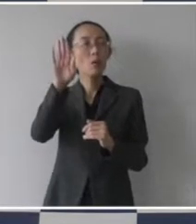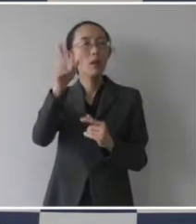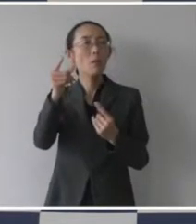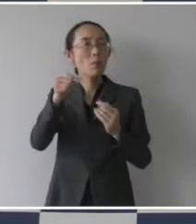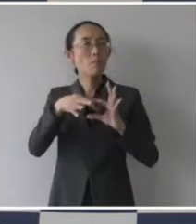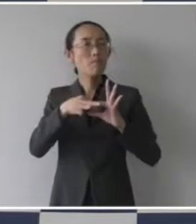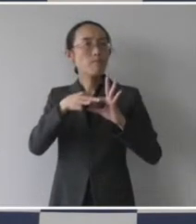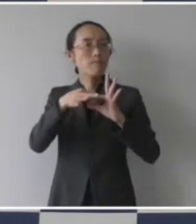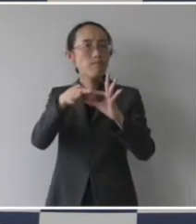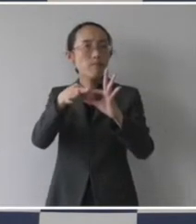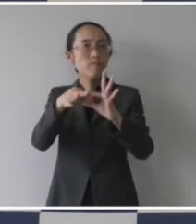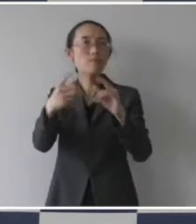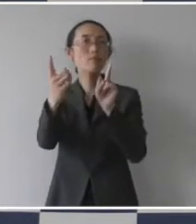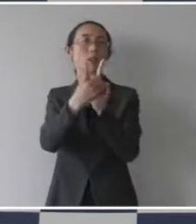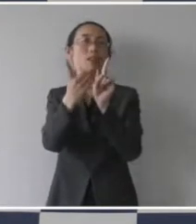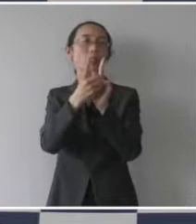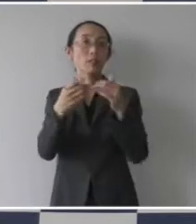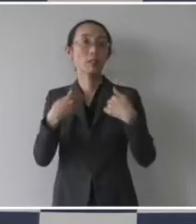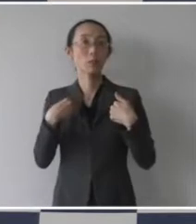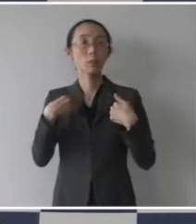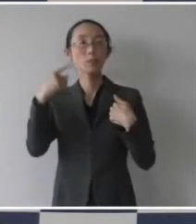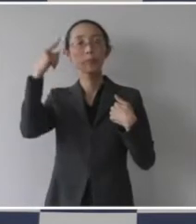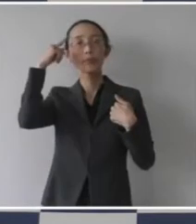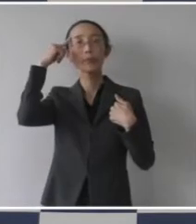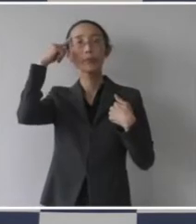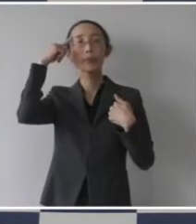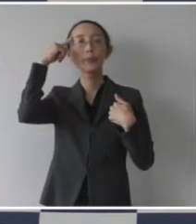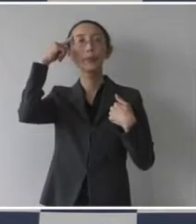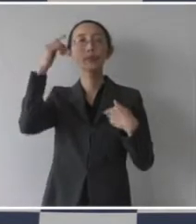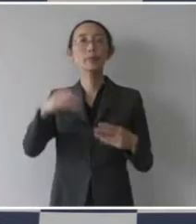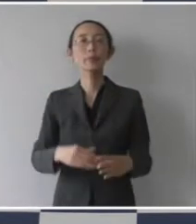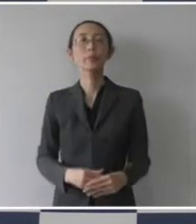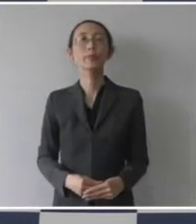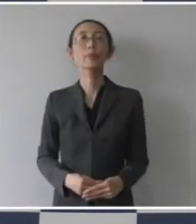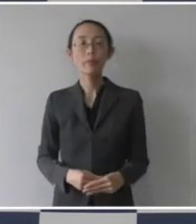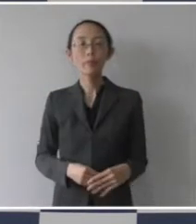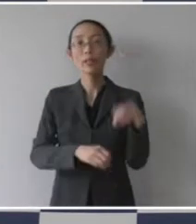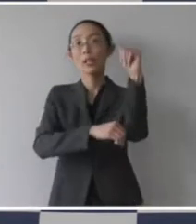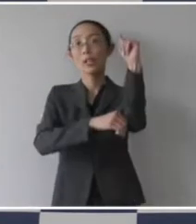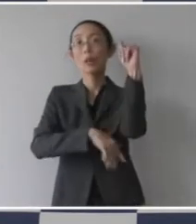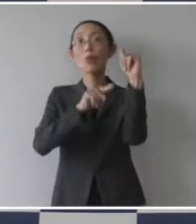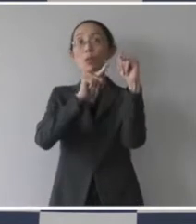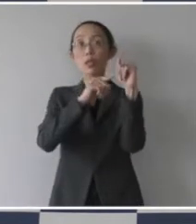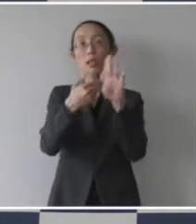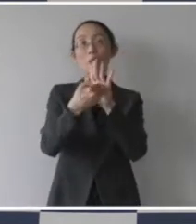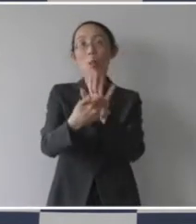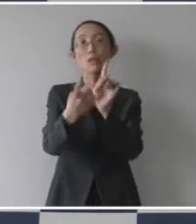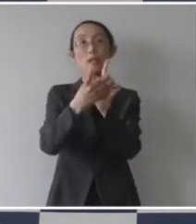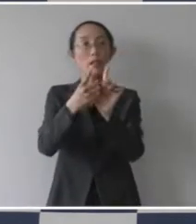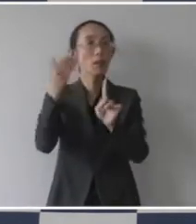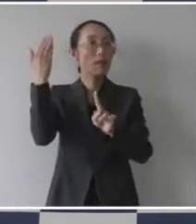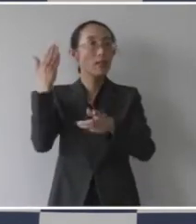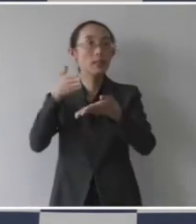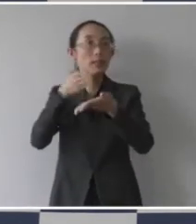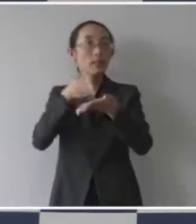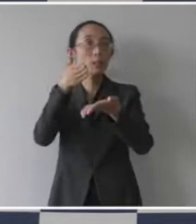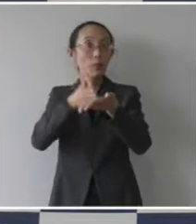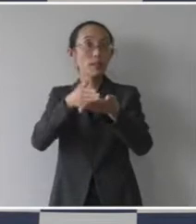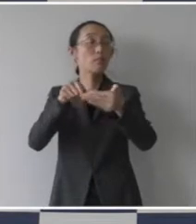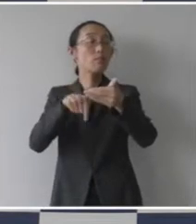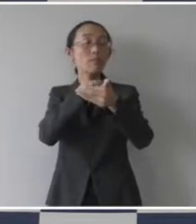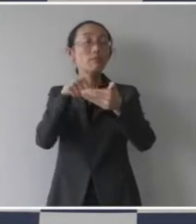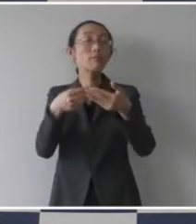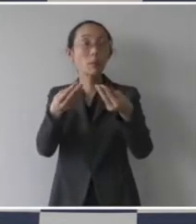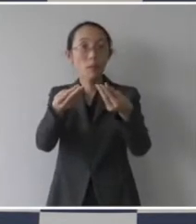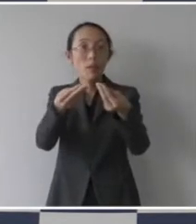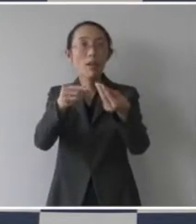しっかりと対策をしていくということだろうと思います。基本的な対策、先ほど申し上げましたけれども、基本的な対策